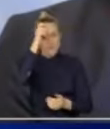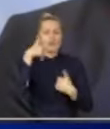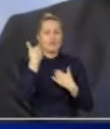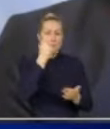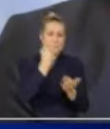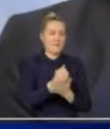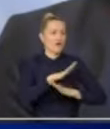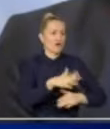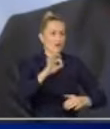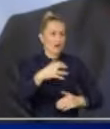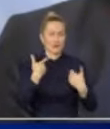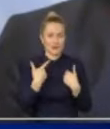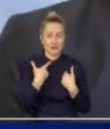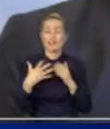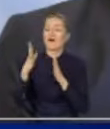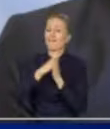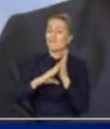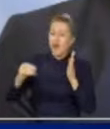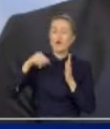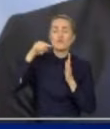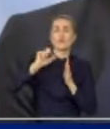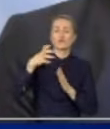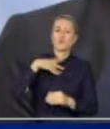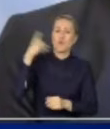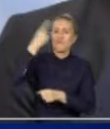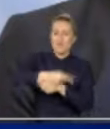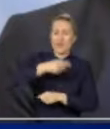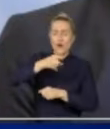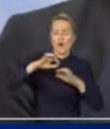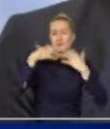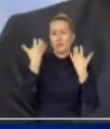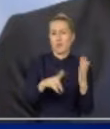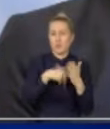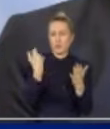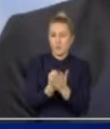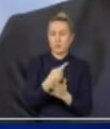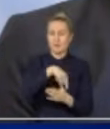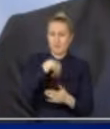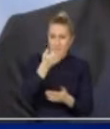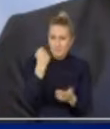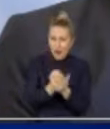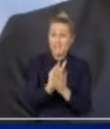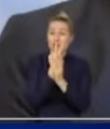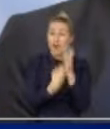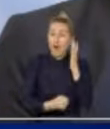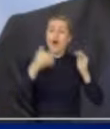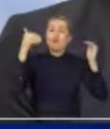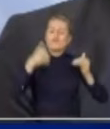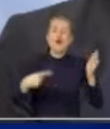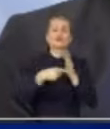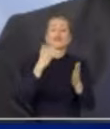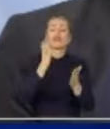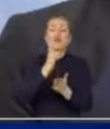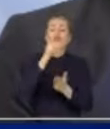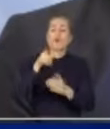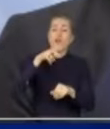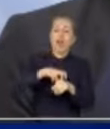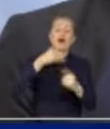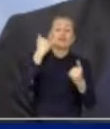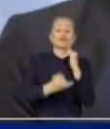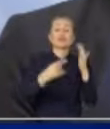życia. Zgodnie z obowiązującym po wydaniu wyroku przez Trybunał Konstytucyjny prawem, przerwanie ciąży może być dokonane wyłącznie przez lekarza w